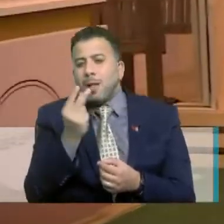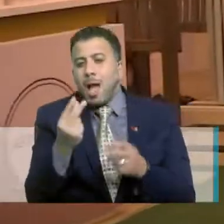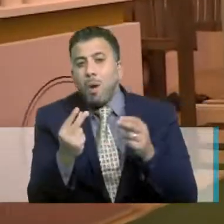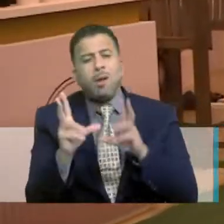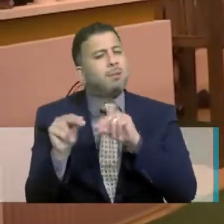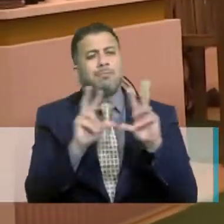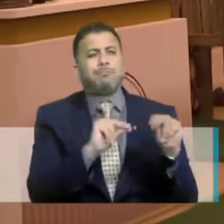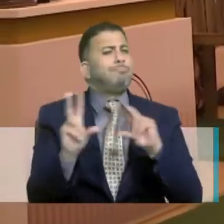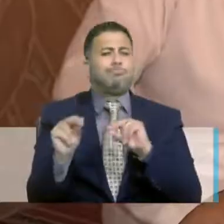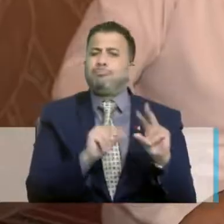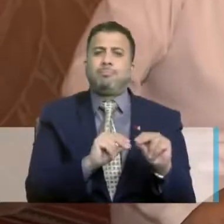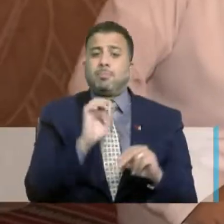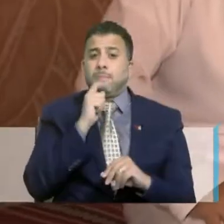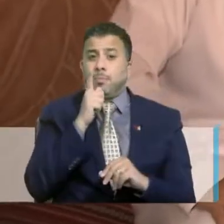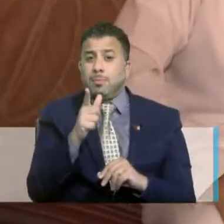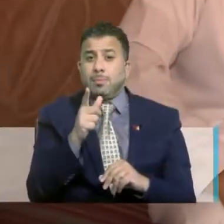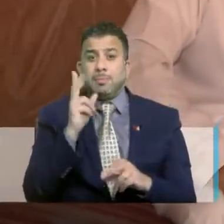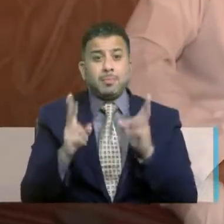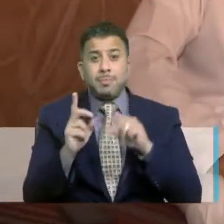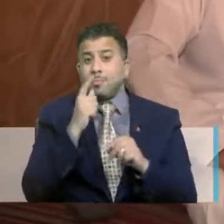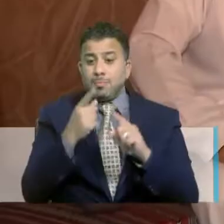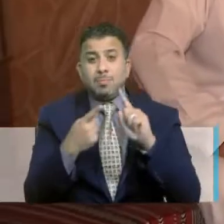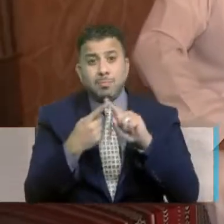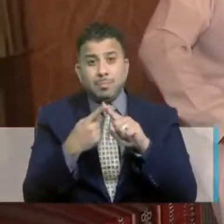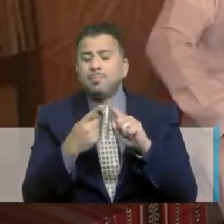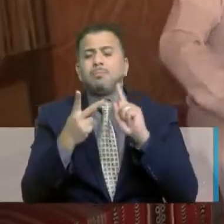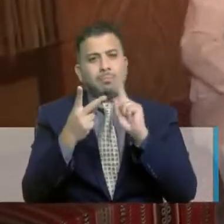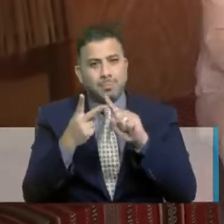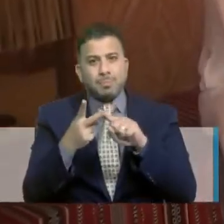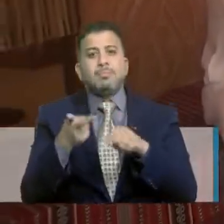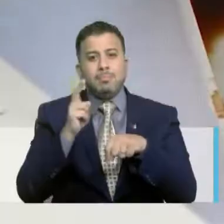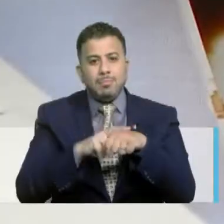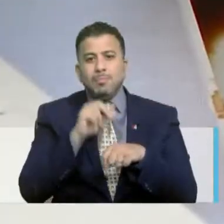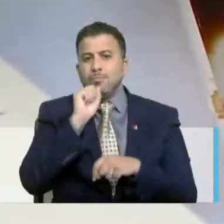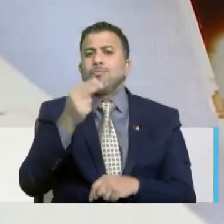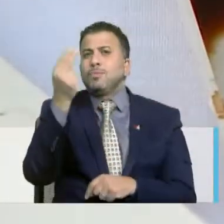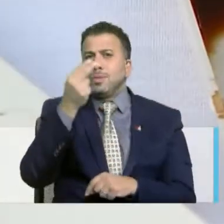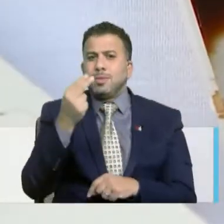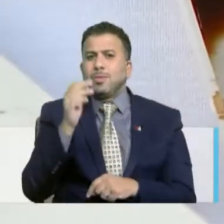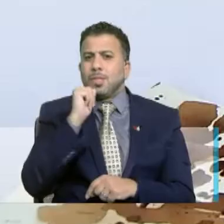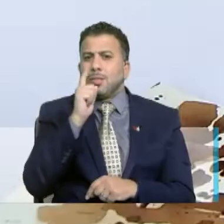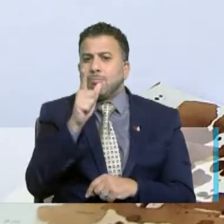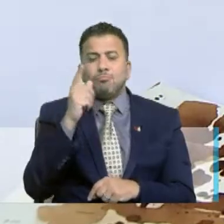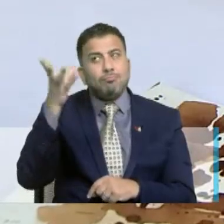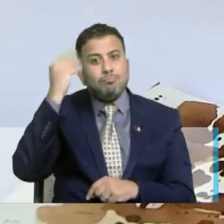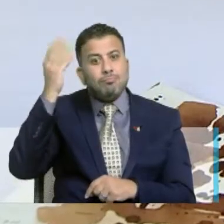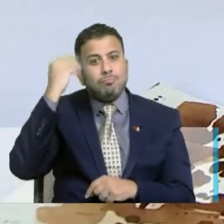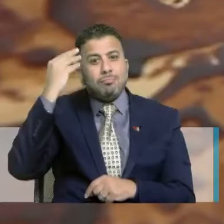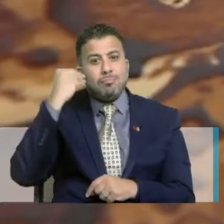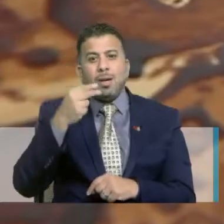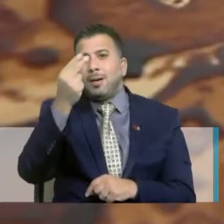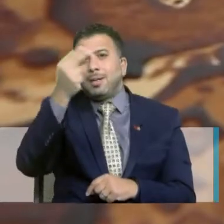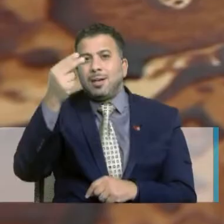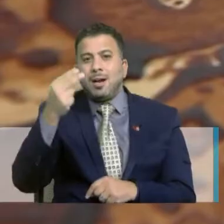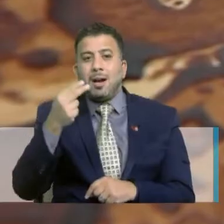لم تقتصر على صنع القهوة فقط، فقد كانت هناك بعض الرسومات واللوحات المستوحاة من